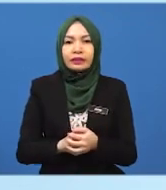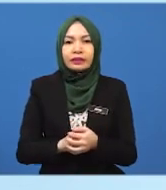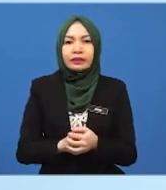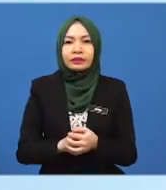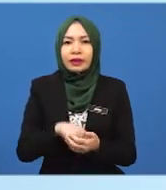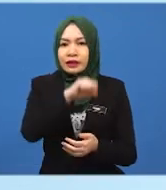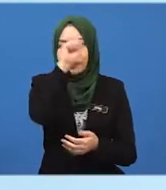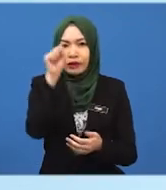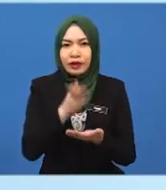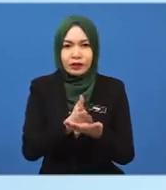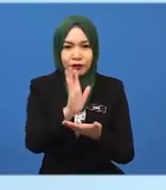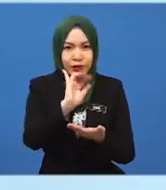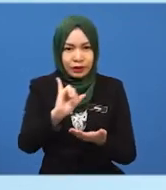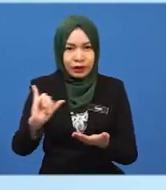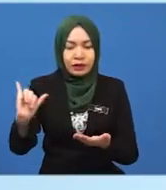Soalan berikutnya.